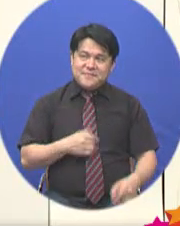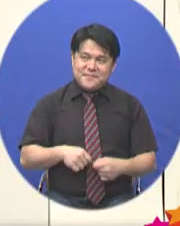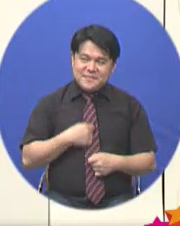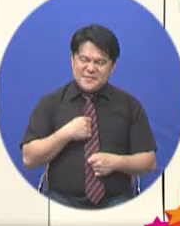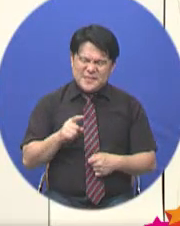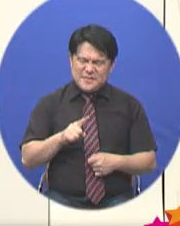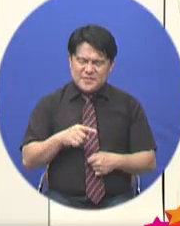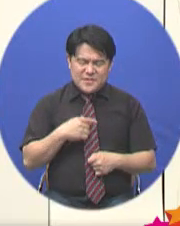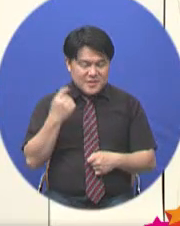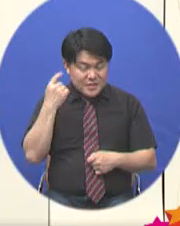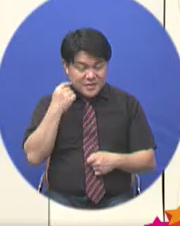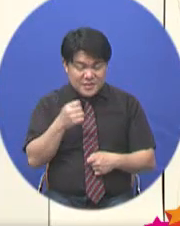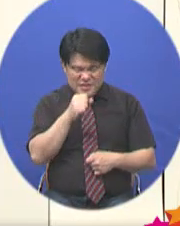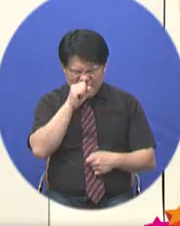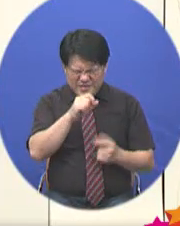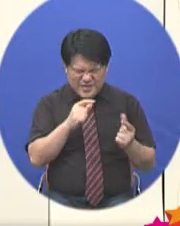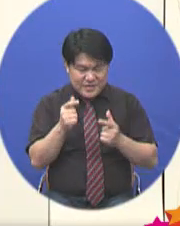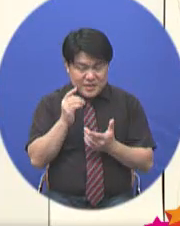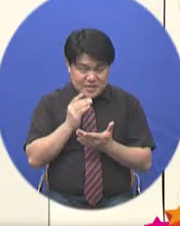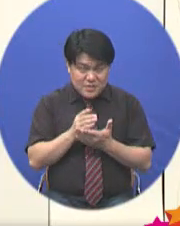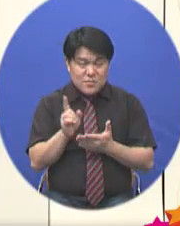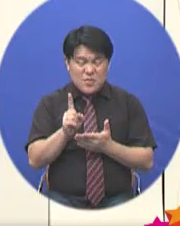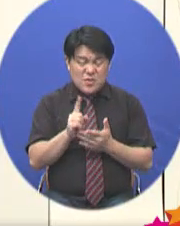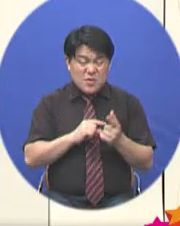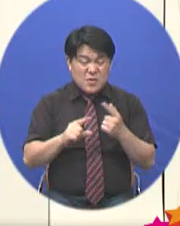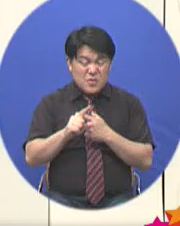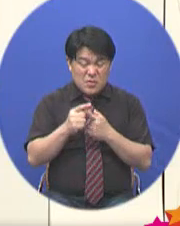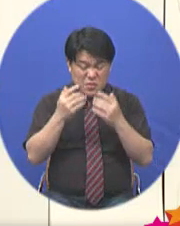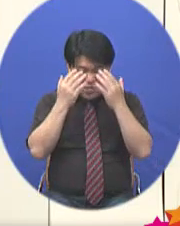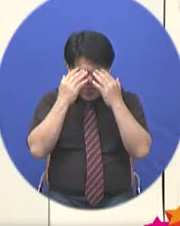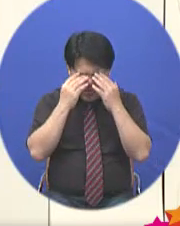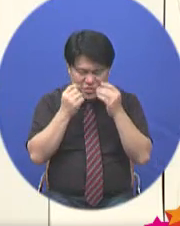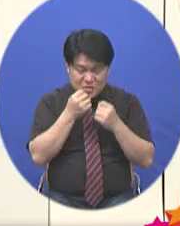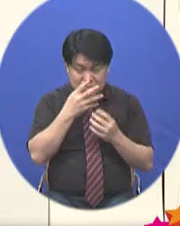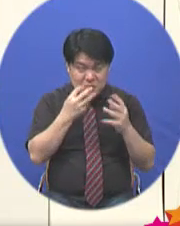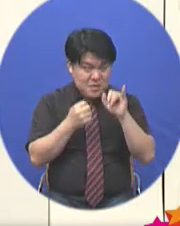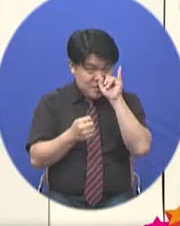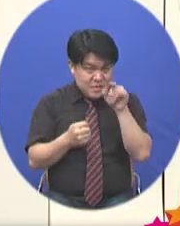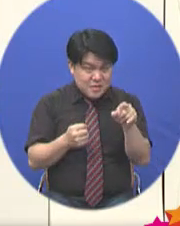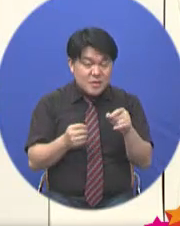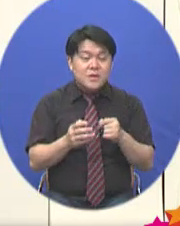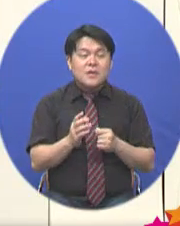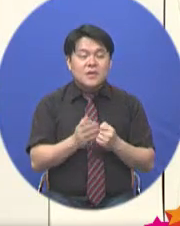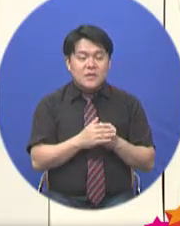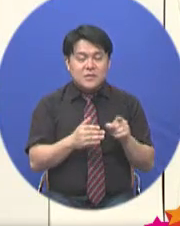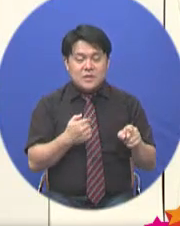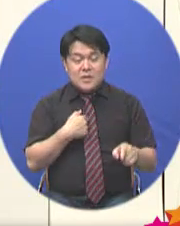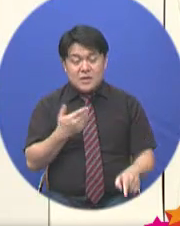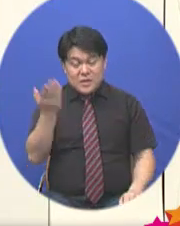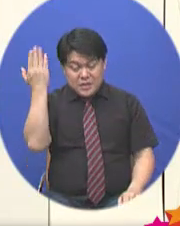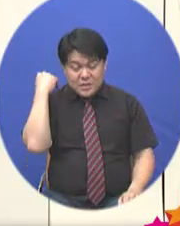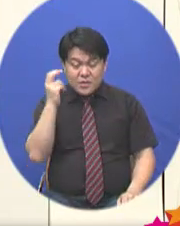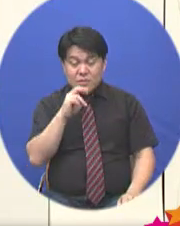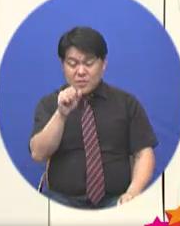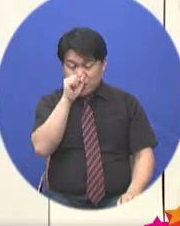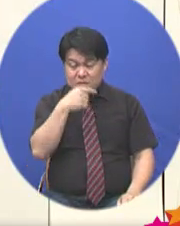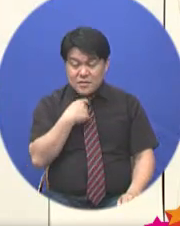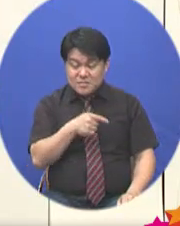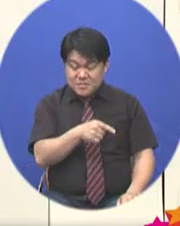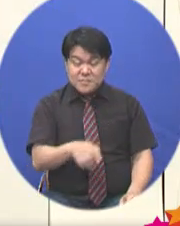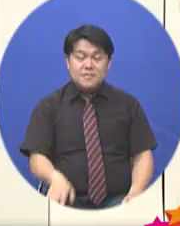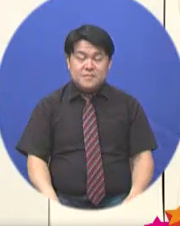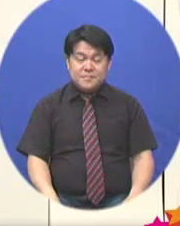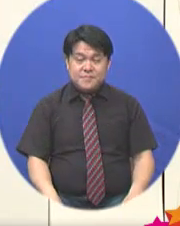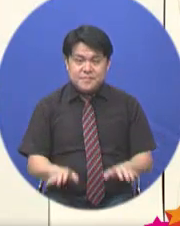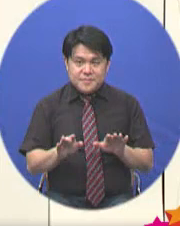좋은 날보다는 괴롭고 힘든 일이 많잖아요. 그러죠. 예, 예. 그런 계기를 통해서 제가 저는 원래 옛날 노래를 많이 좋아했는데 이